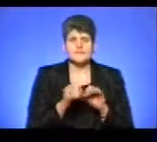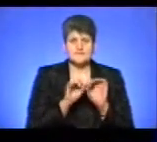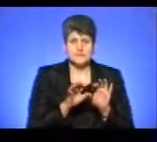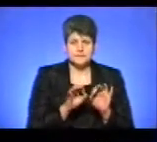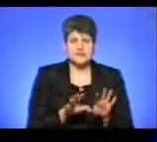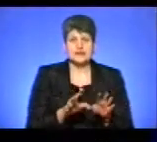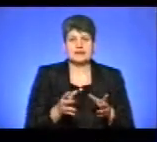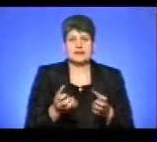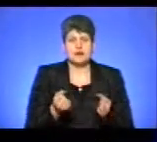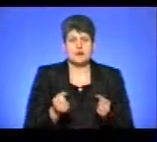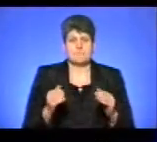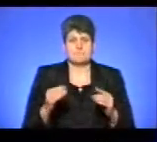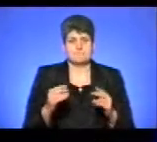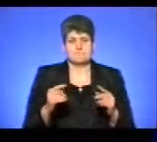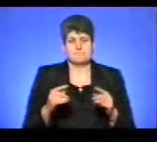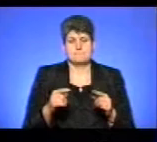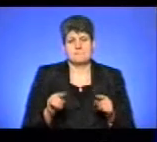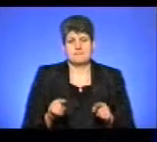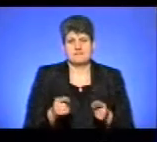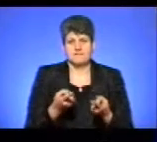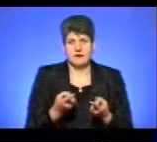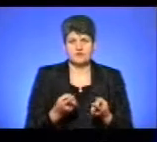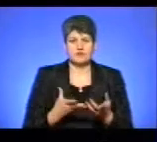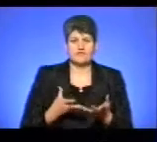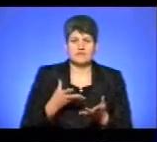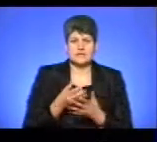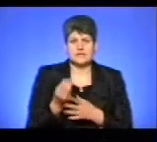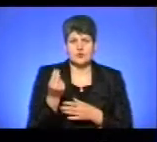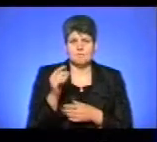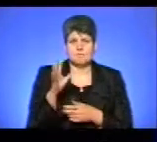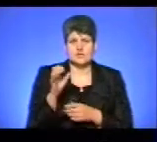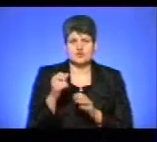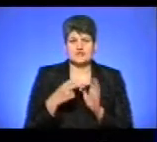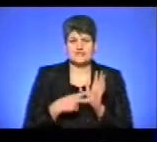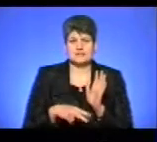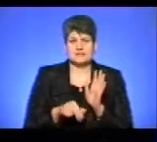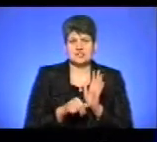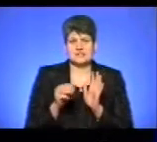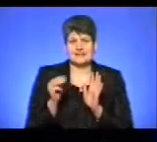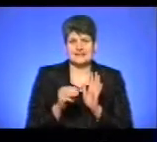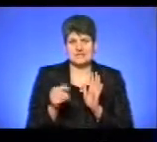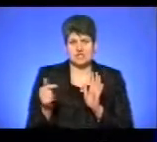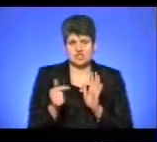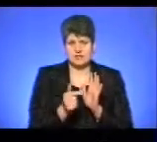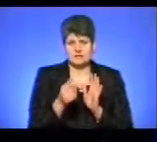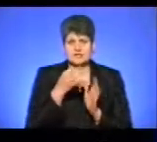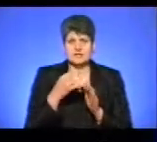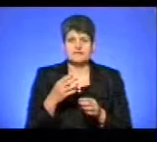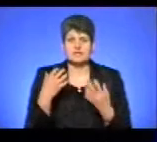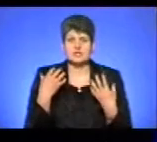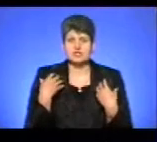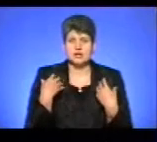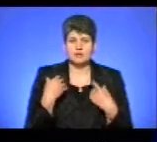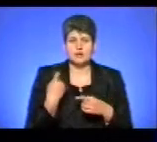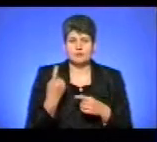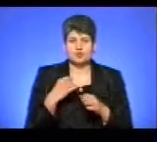вигляді тримання під вартою з правом внесення застави у розмірі 576 тисяч гривень, повідомив начальник обласного управління